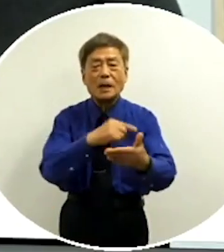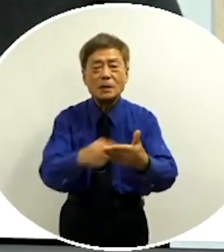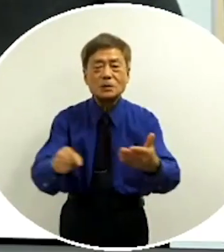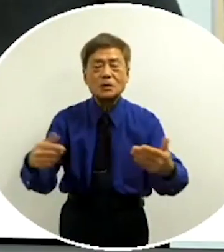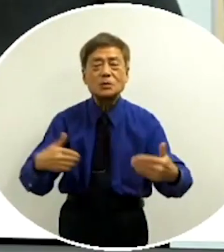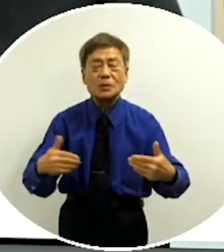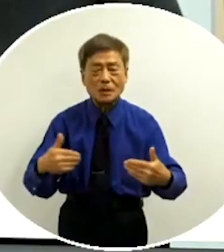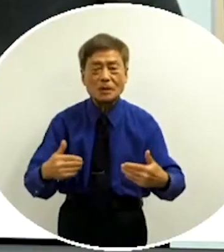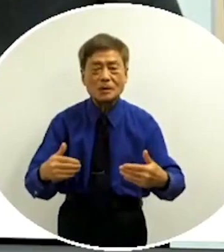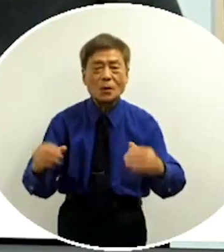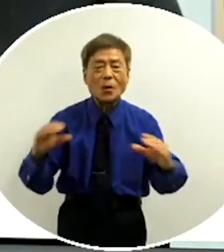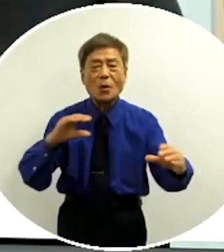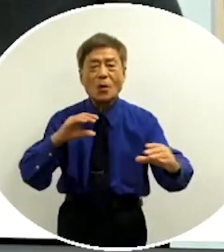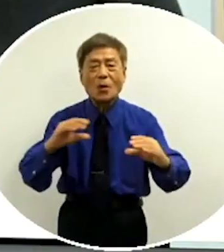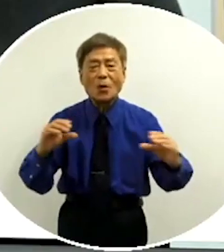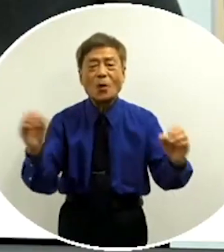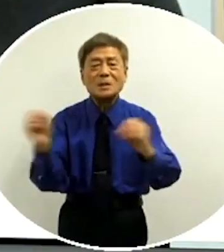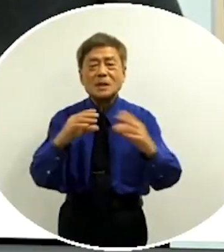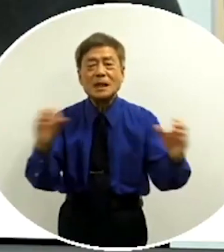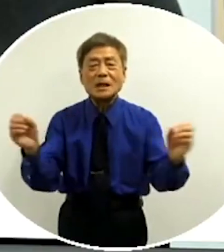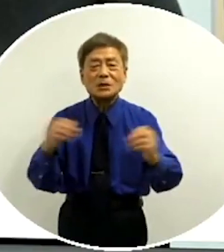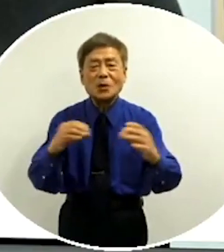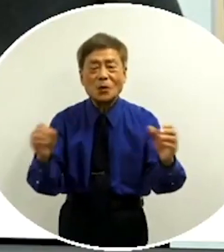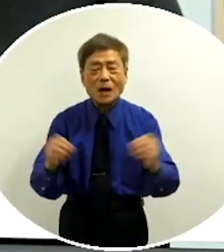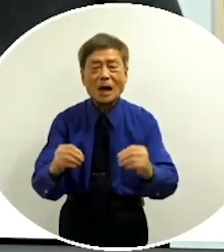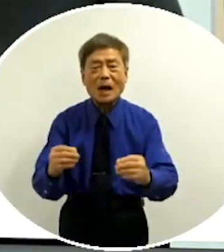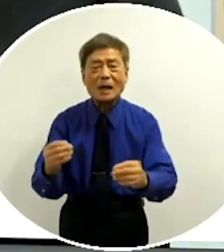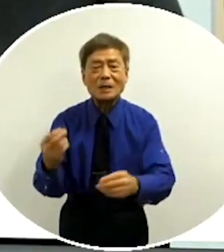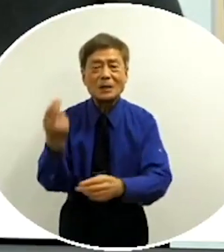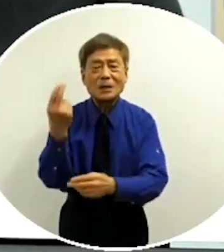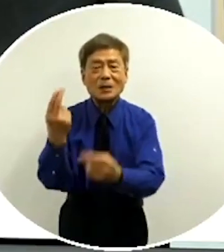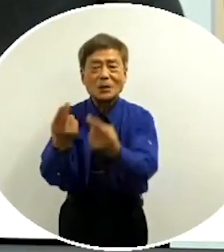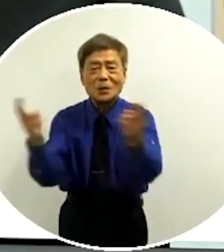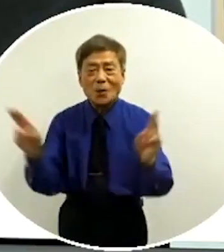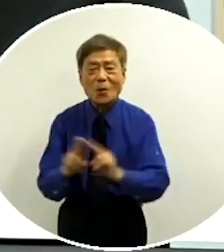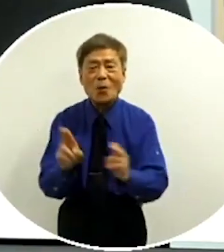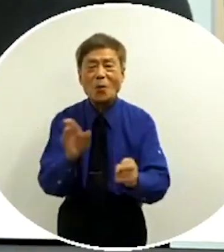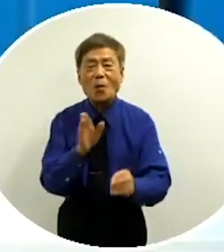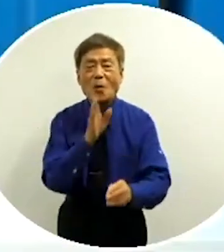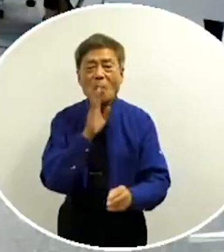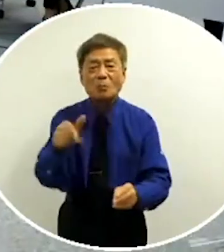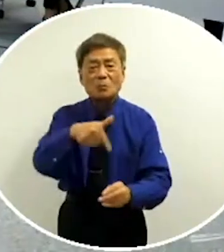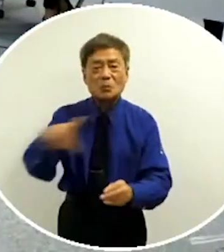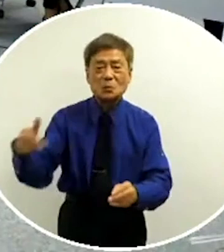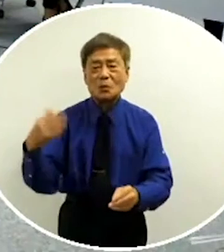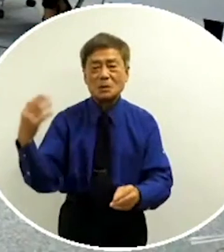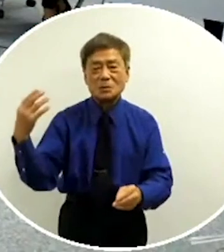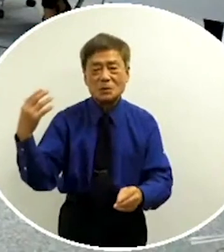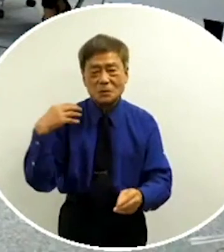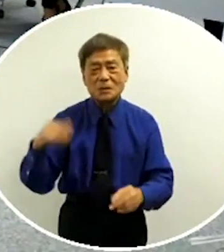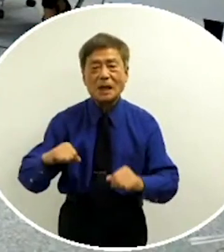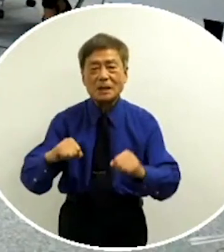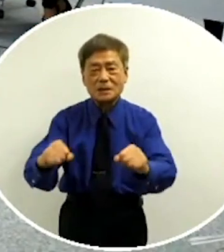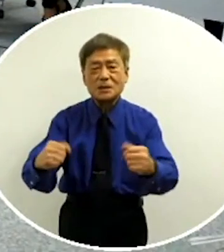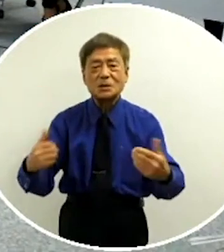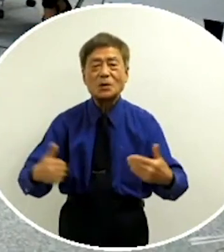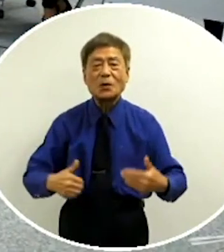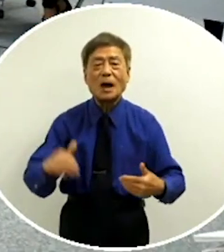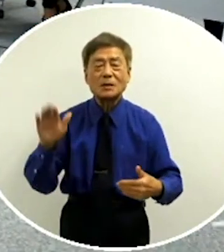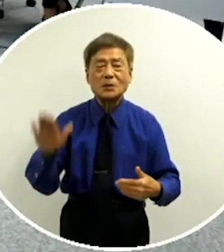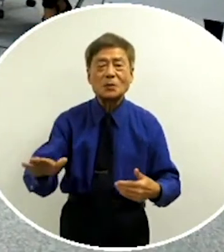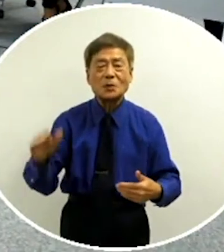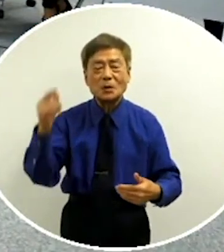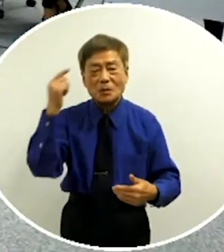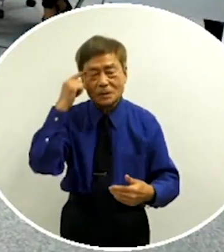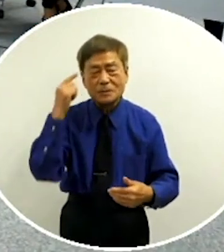党本部がから行っていくこういうことも大事じゃないかなと思いますはいありがとうございましたすーはいではあの